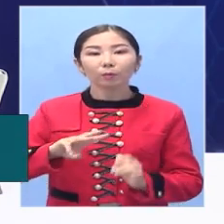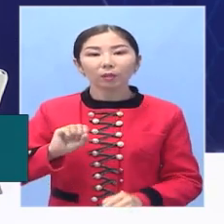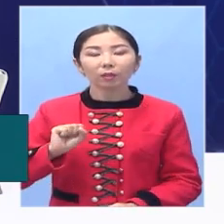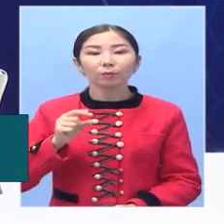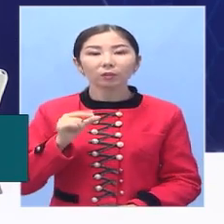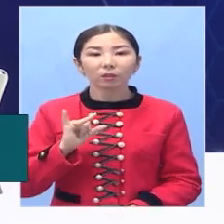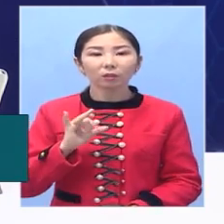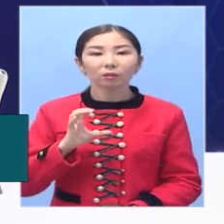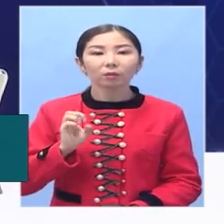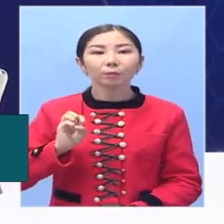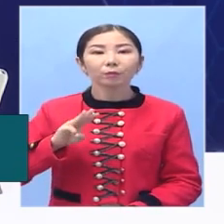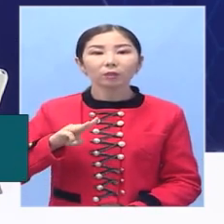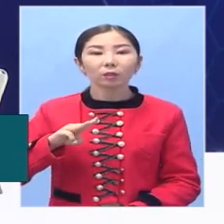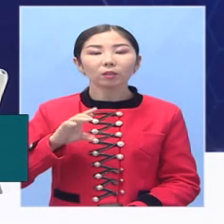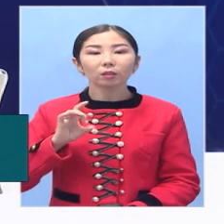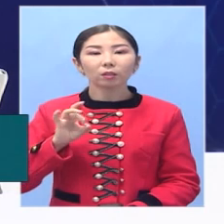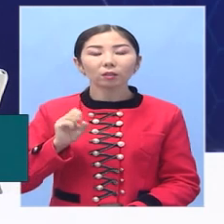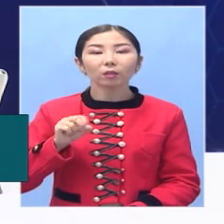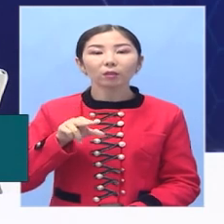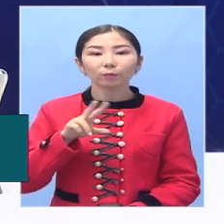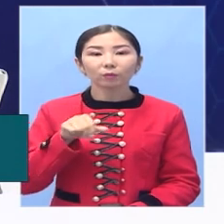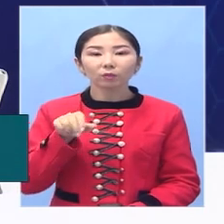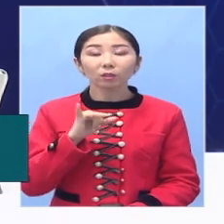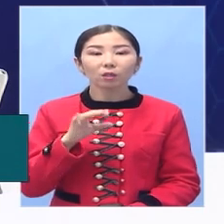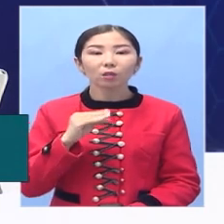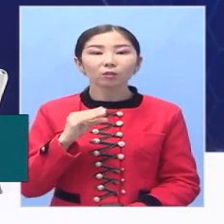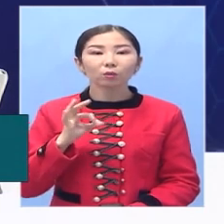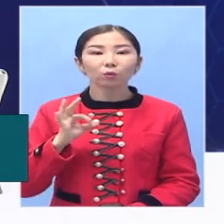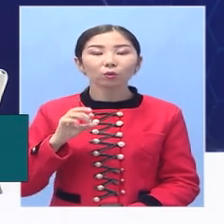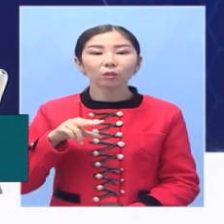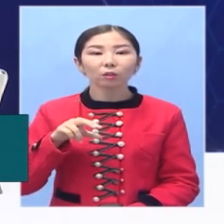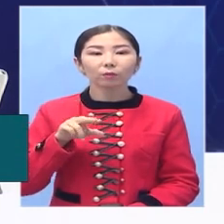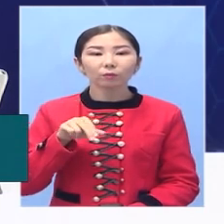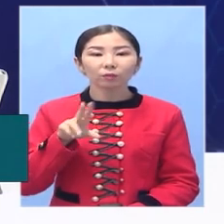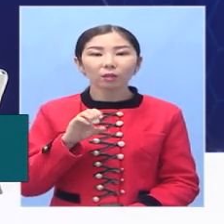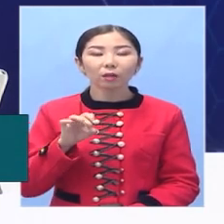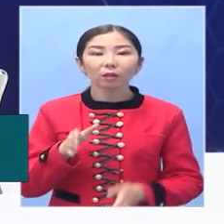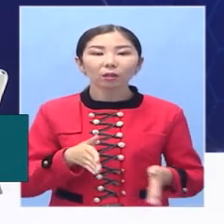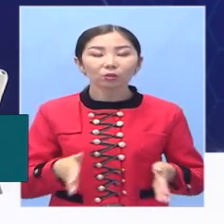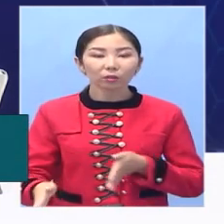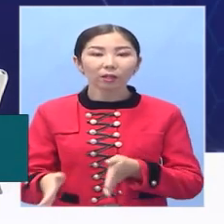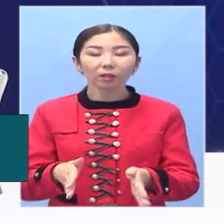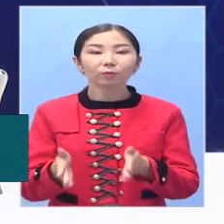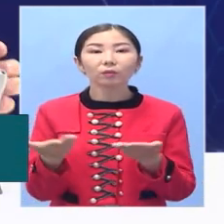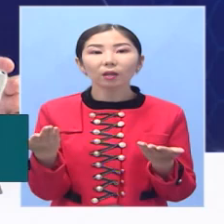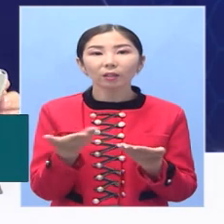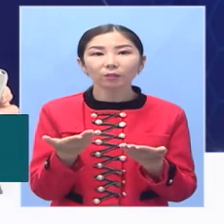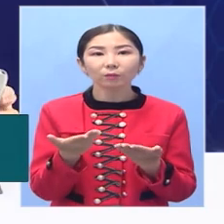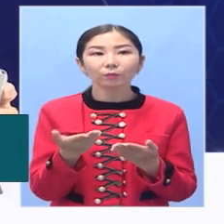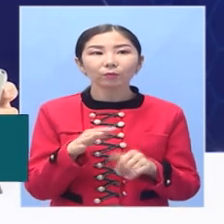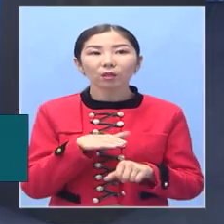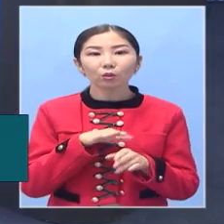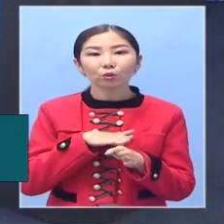секілді. Биылғы жылы қандай жаңағы әлеуметтік нысандар бар, олардың жолдары қалай болмақ?